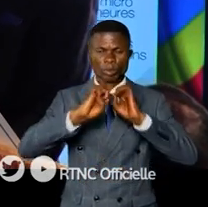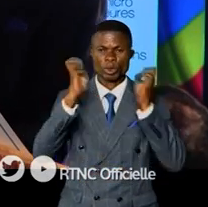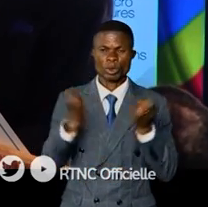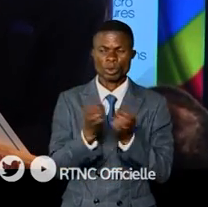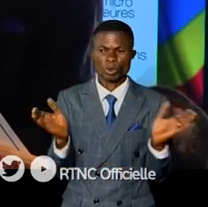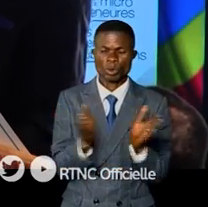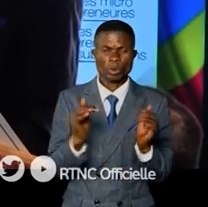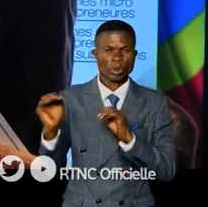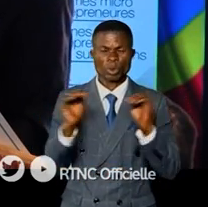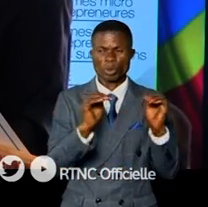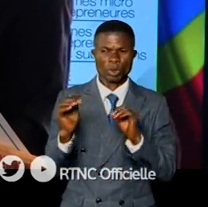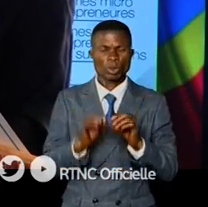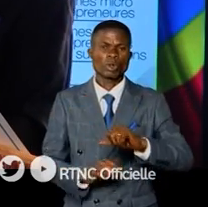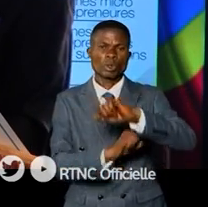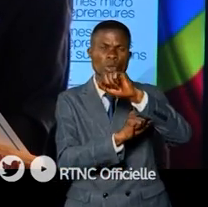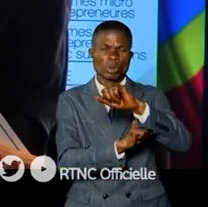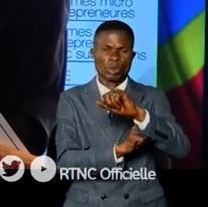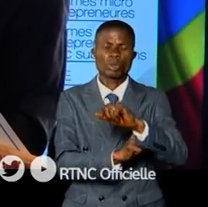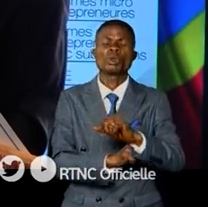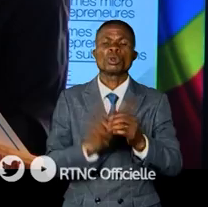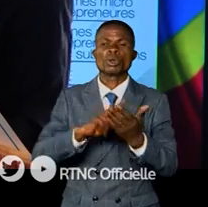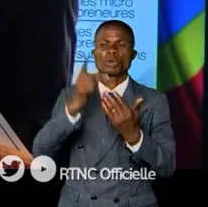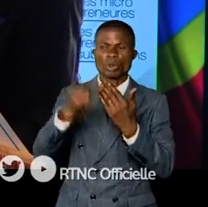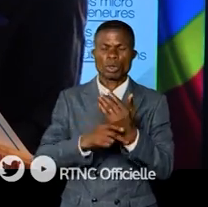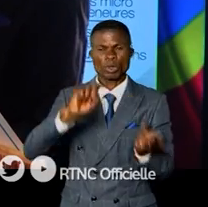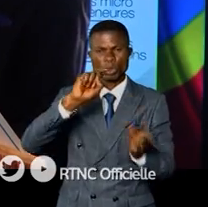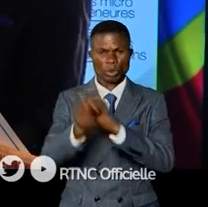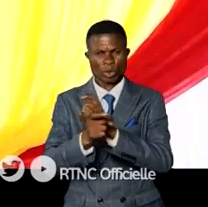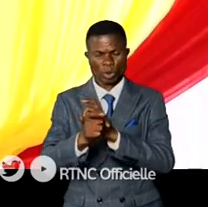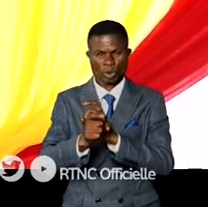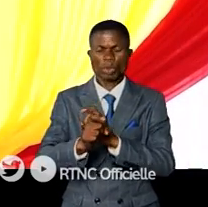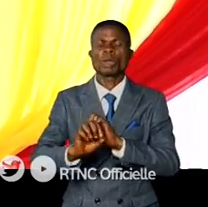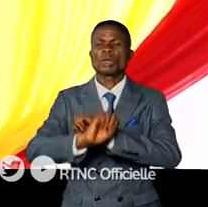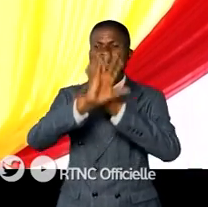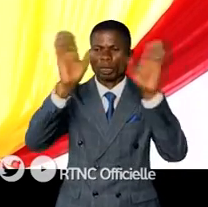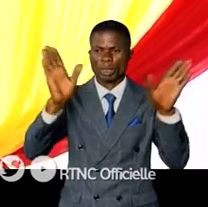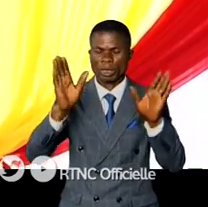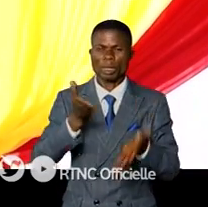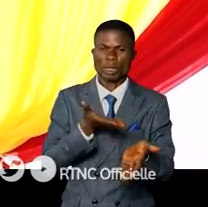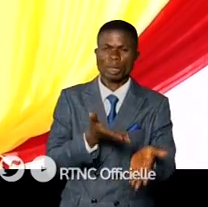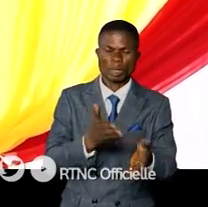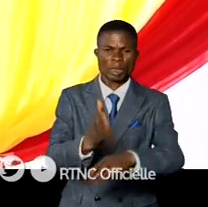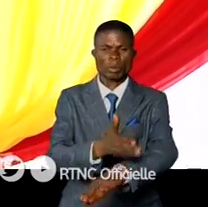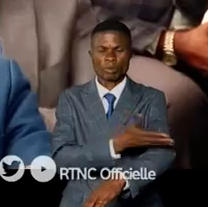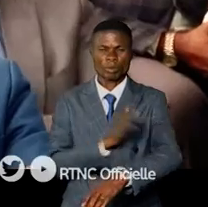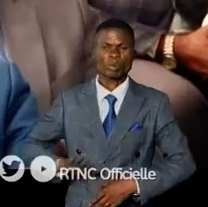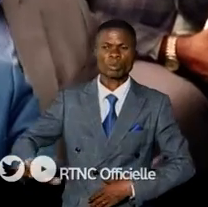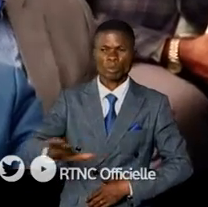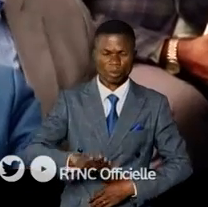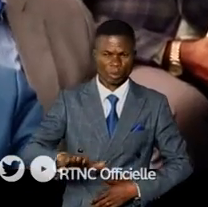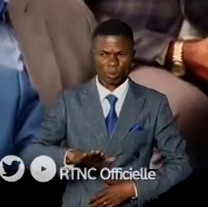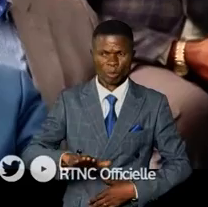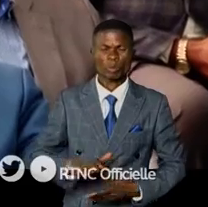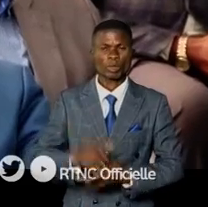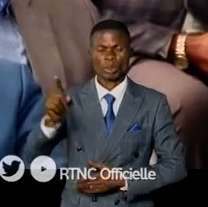petites et moyennes entreprises soutient que l'heure est venue pour un changement de paradigme devant permettre l'accroissement du PIB.